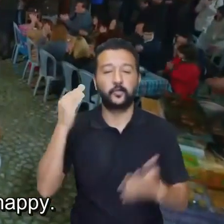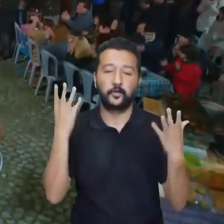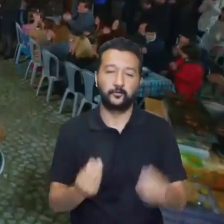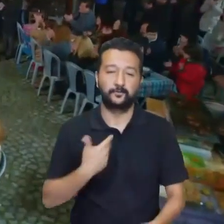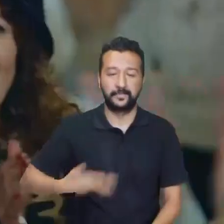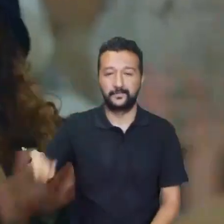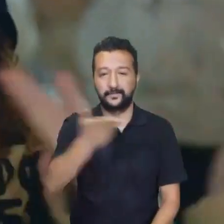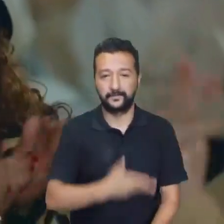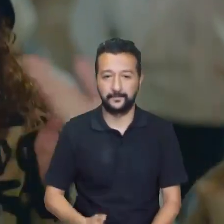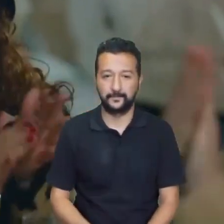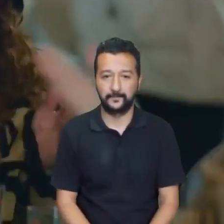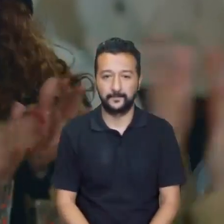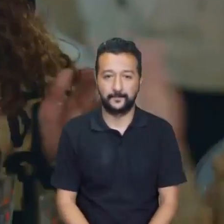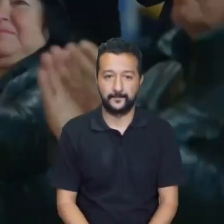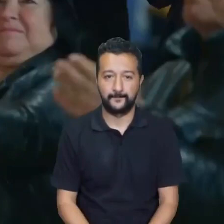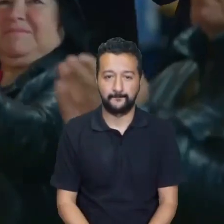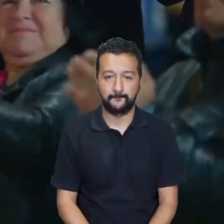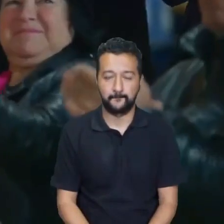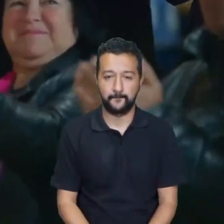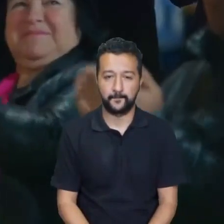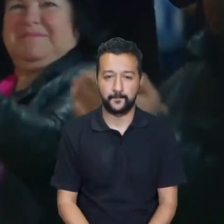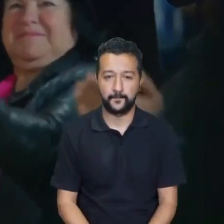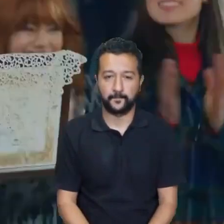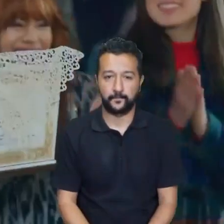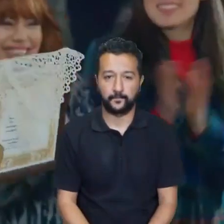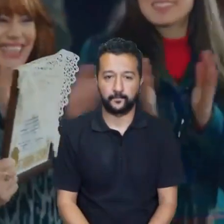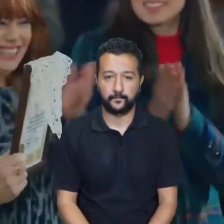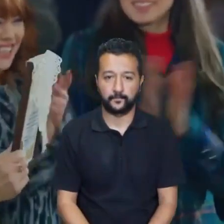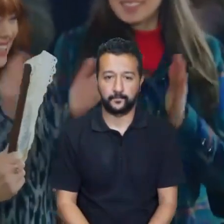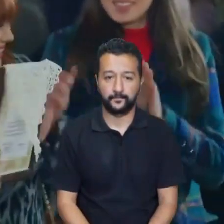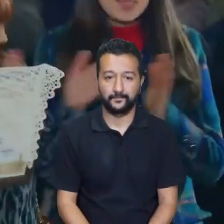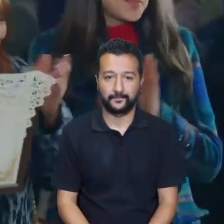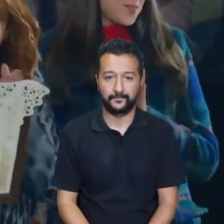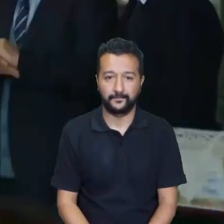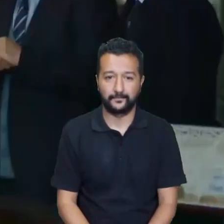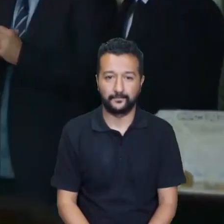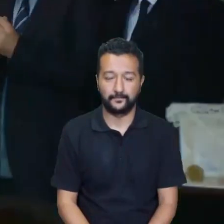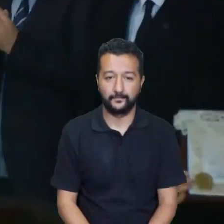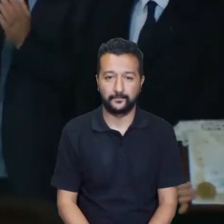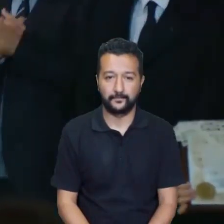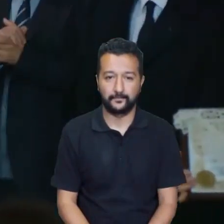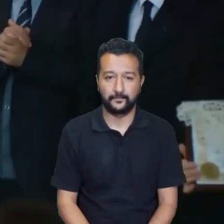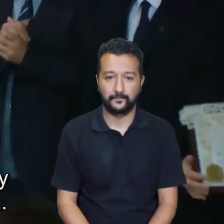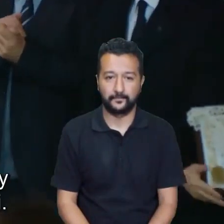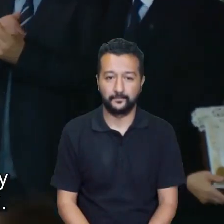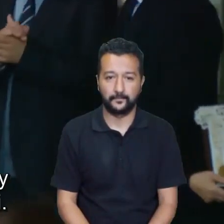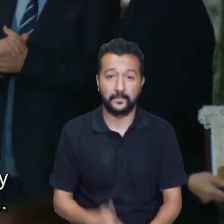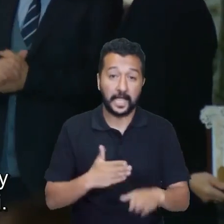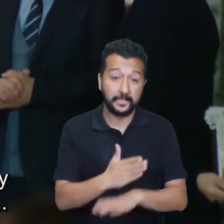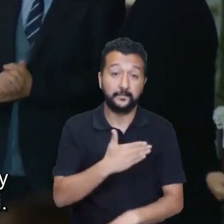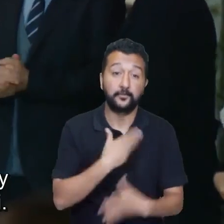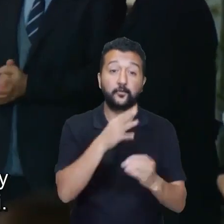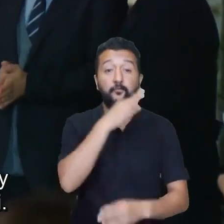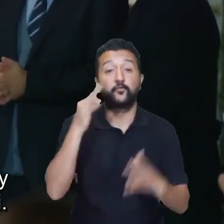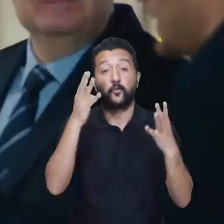bizi. Yeni diplomanın farkında işitti yüzünü. Yüzler gülerek alkışlarken Adile çerçeveyi uzatıp gururlanarak gösterdi. Asıl biz çok